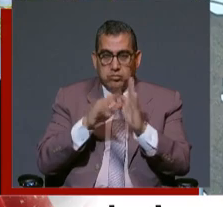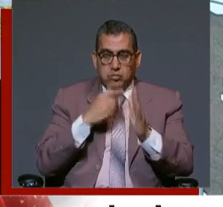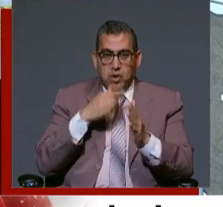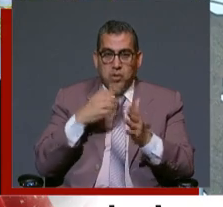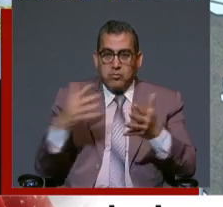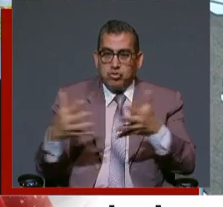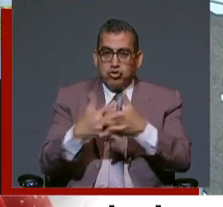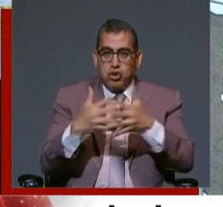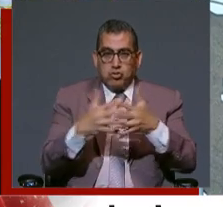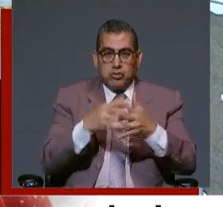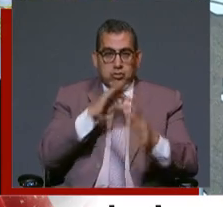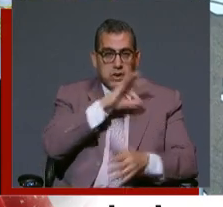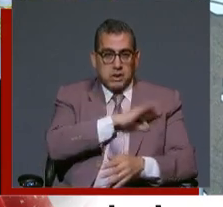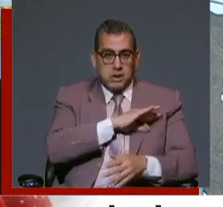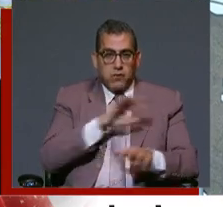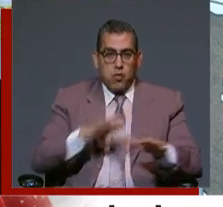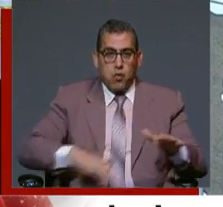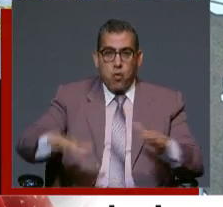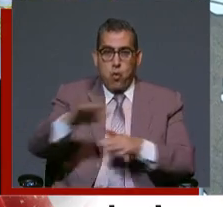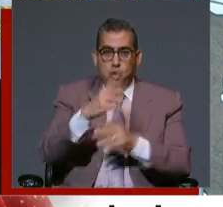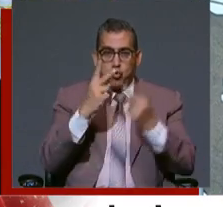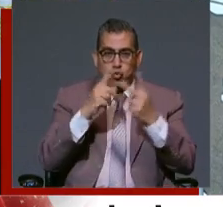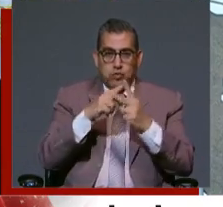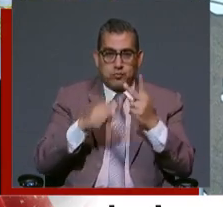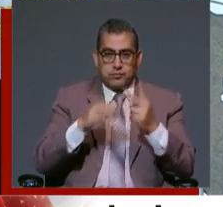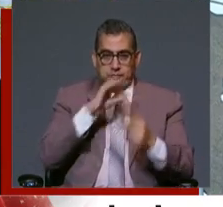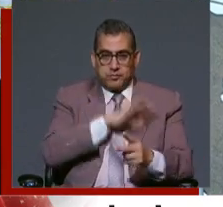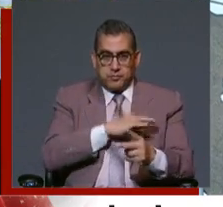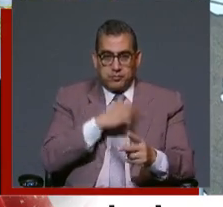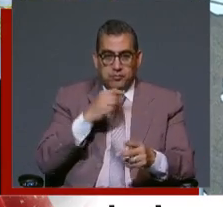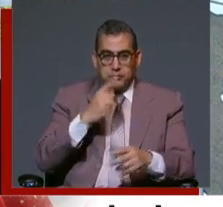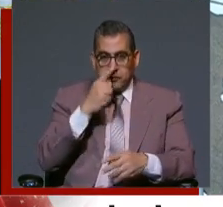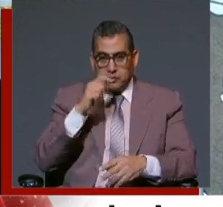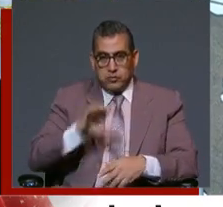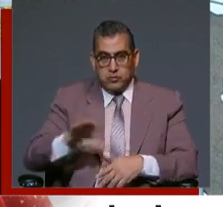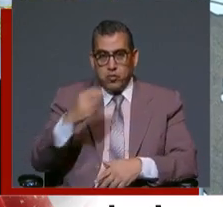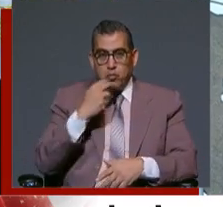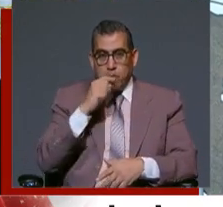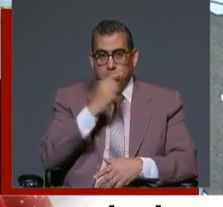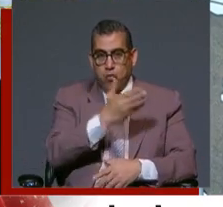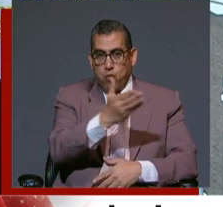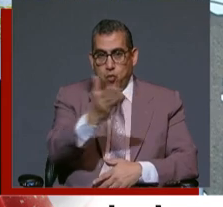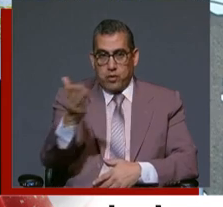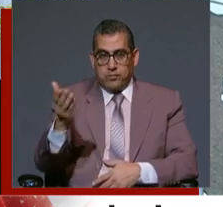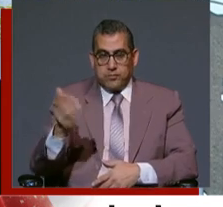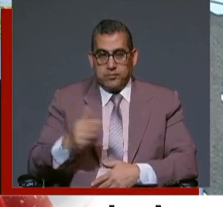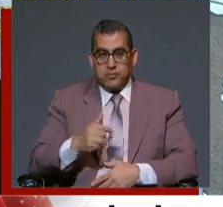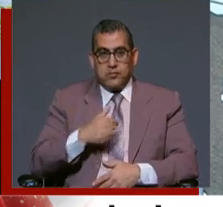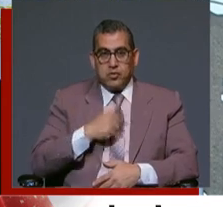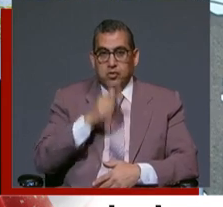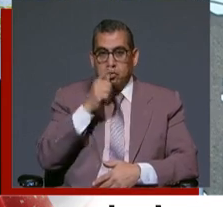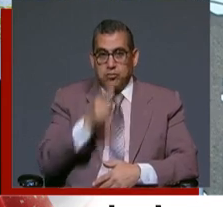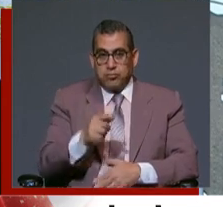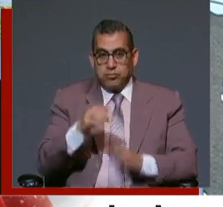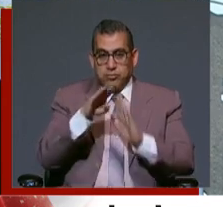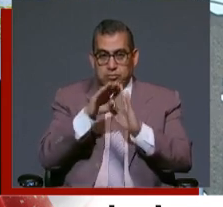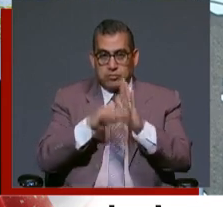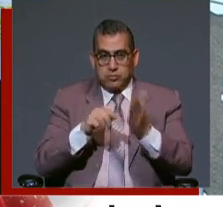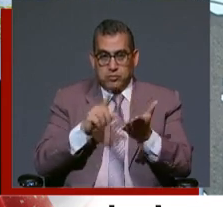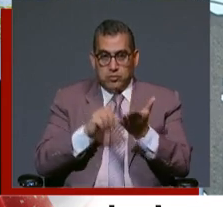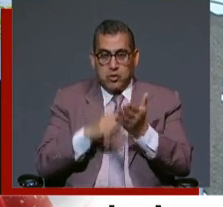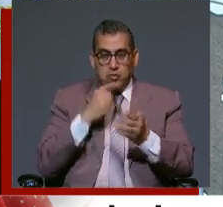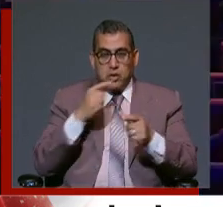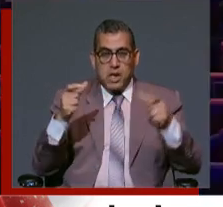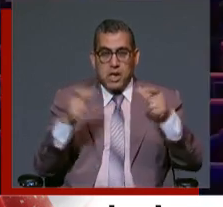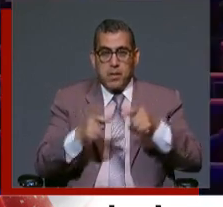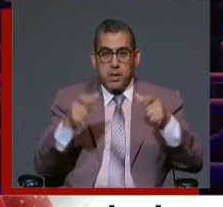الشراكة المربحة للجانبين. أصحاب السعادة، سيداتي وسادتي، أود أن أعود إلى موضوع هذه الاجتماعات